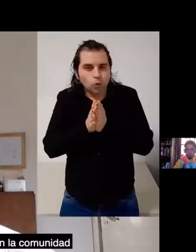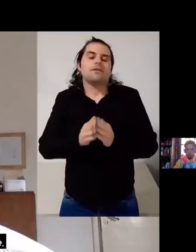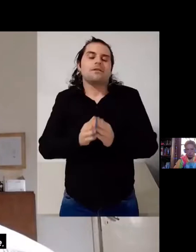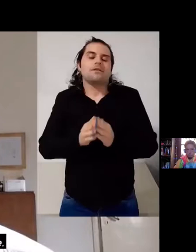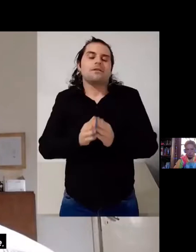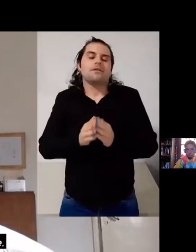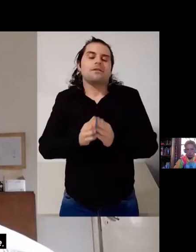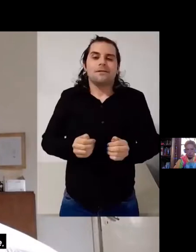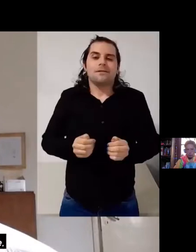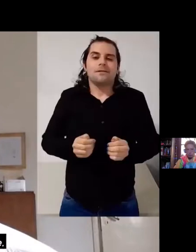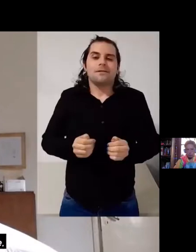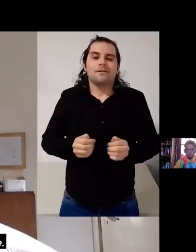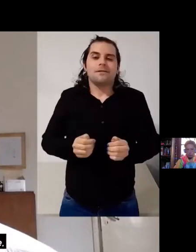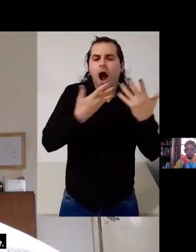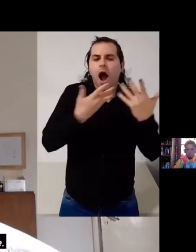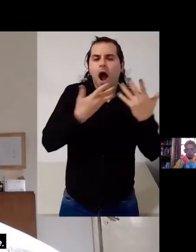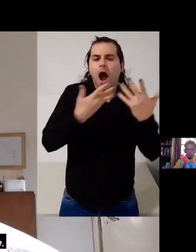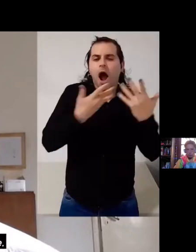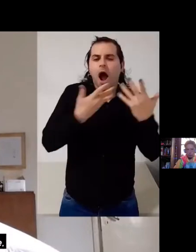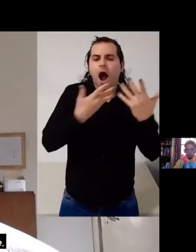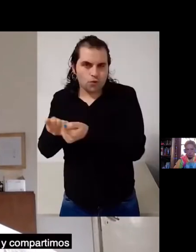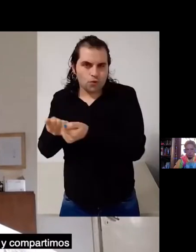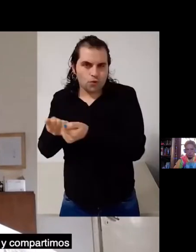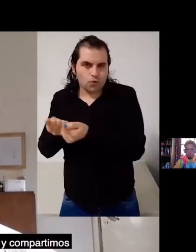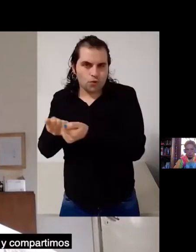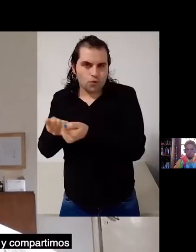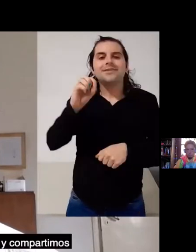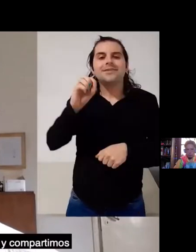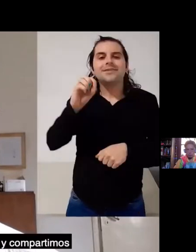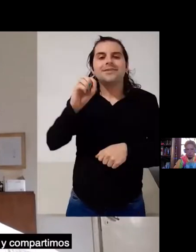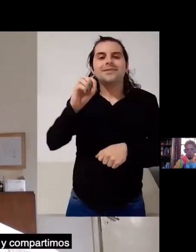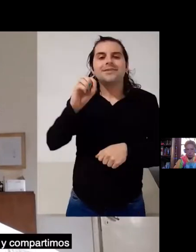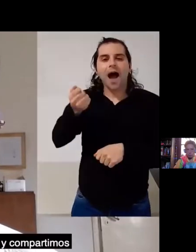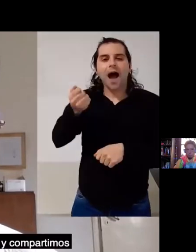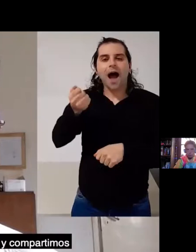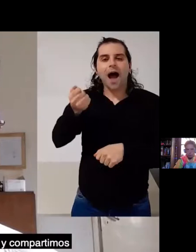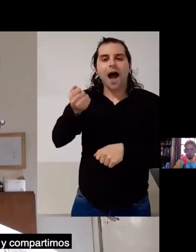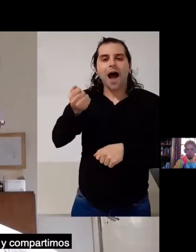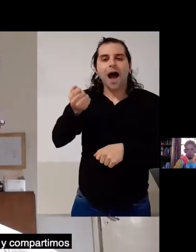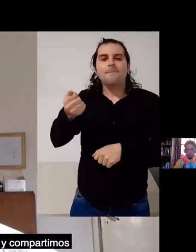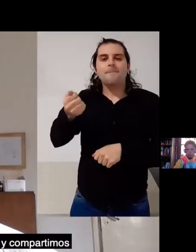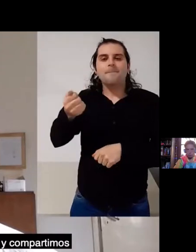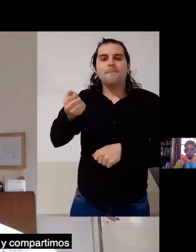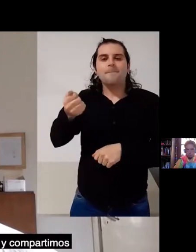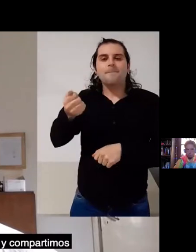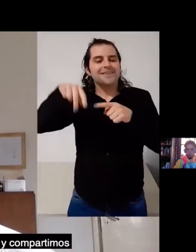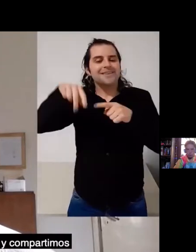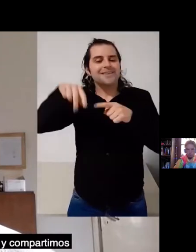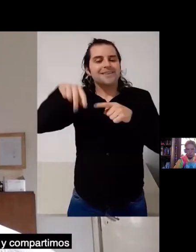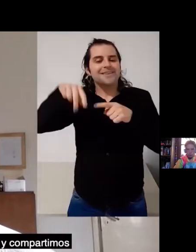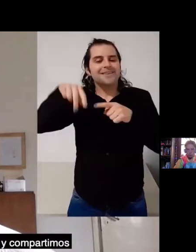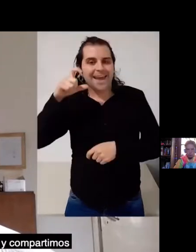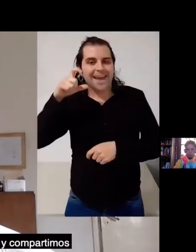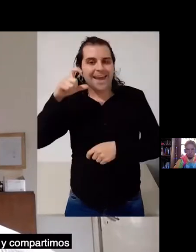récurrentes que nous avons dans la communauté, qu'ici, on dit le consolement. Ici, comme